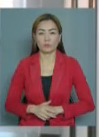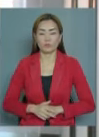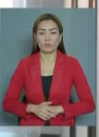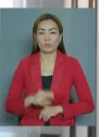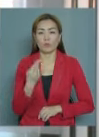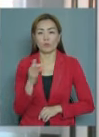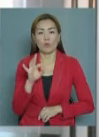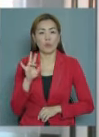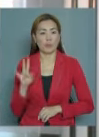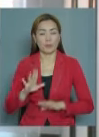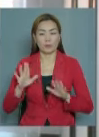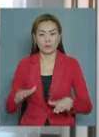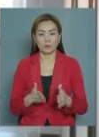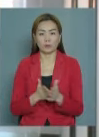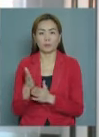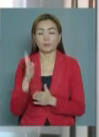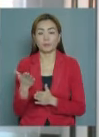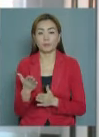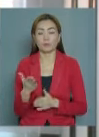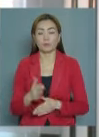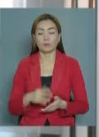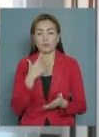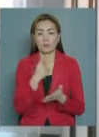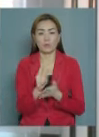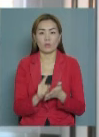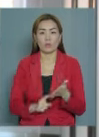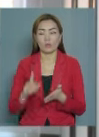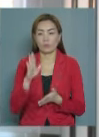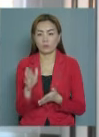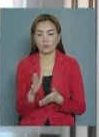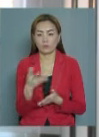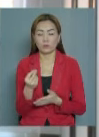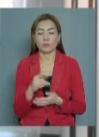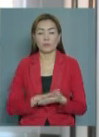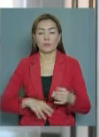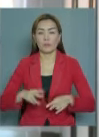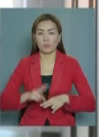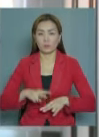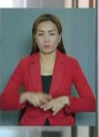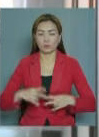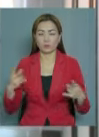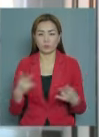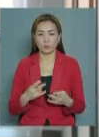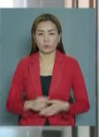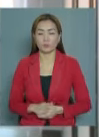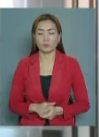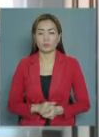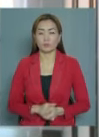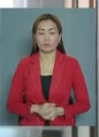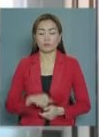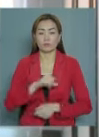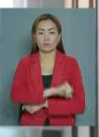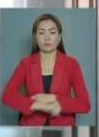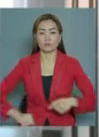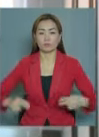халыққа қызмет көрсету орталығына жүгінеді. Жүгінген кезде өзімен бірге өтініш тапсырады. Сонымен қоса паспорт болу керек. Ана шекараны кесіп